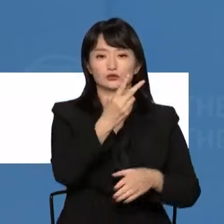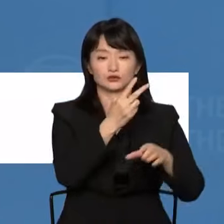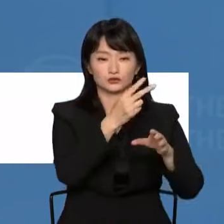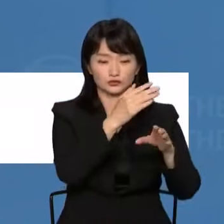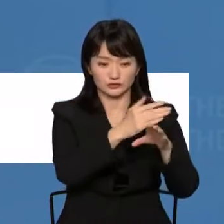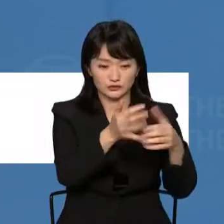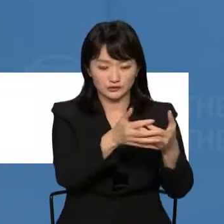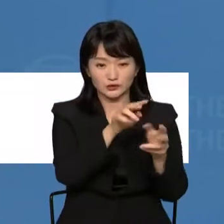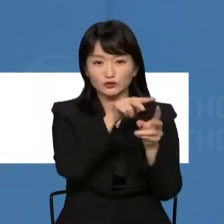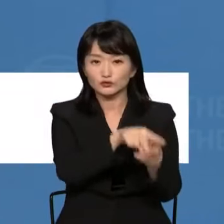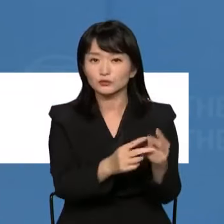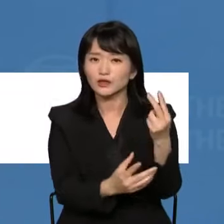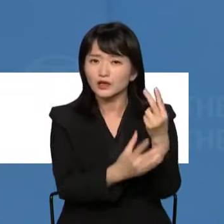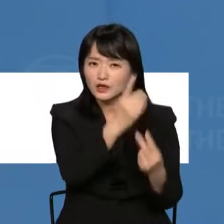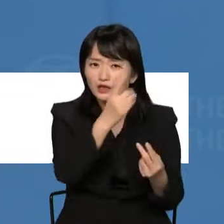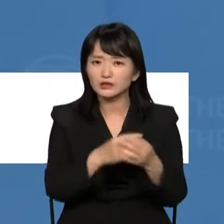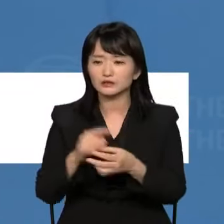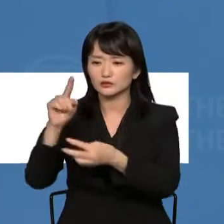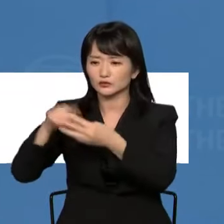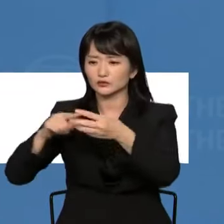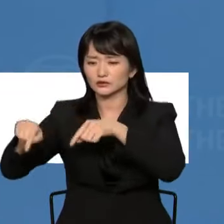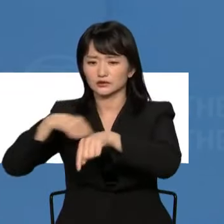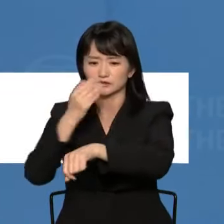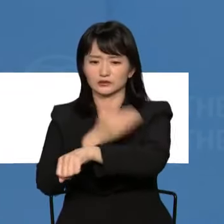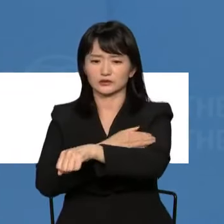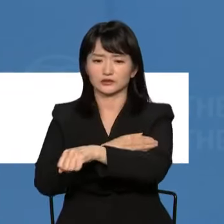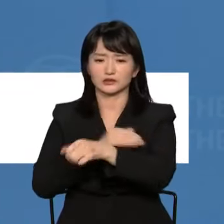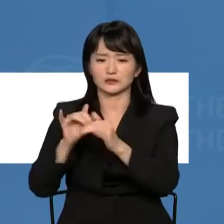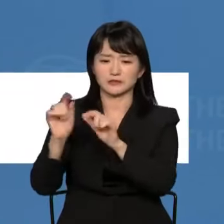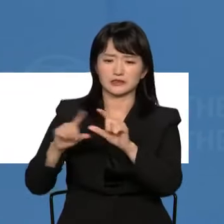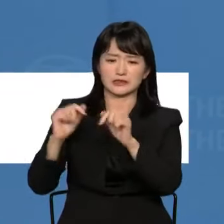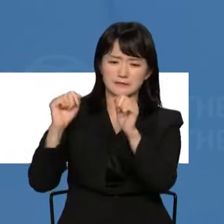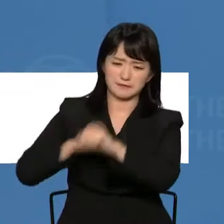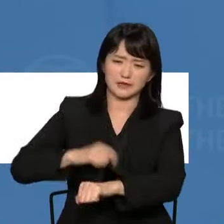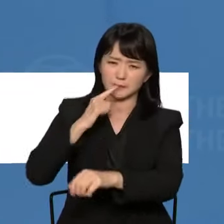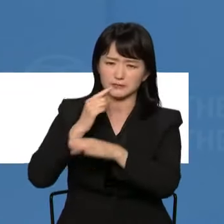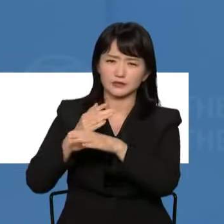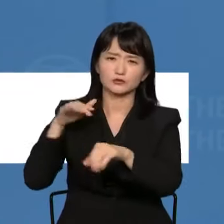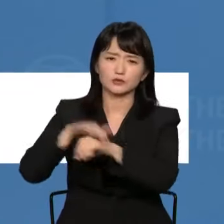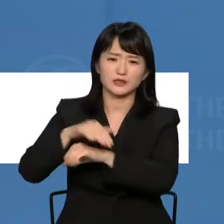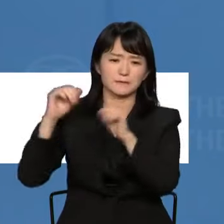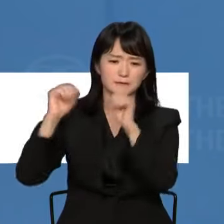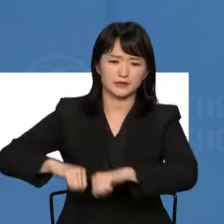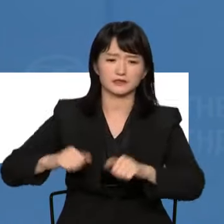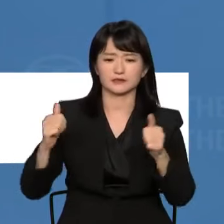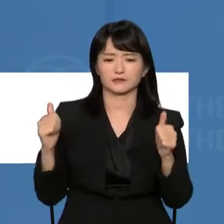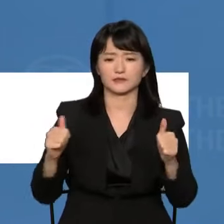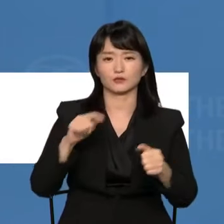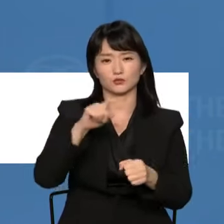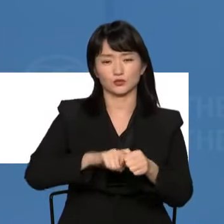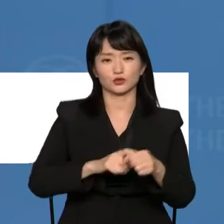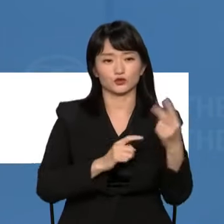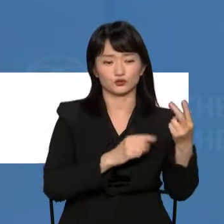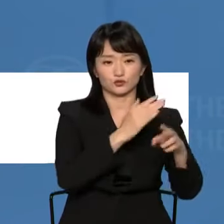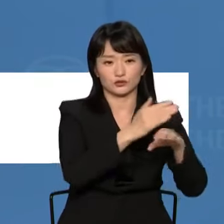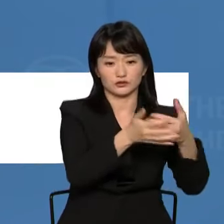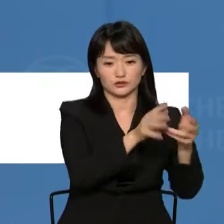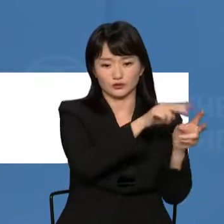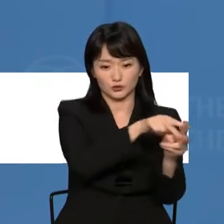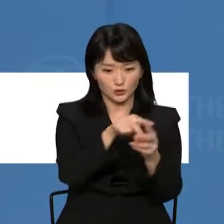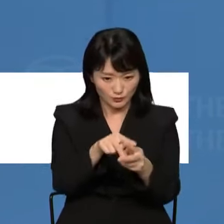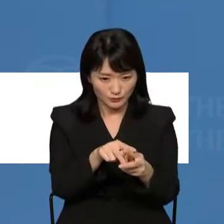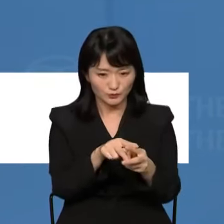단일화는 윤석열 정권의 민생 파탄, 민주주의 파괴를 심판하기 위해 양당 후보 간